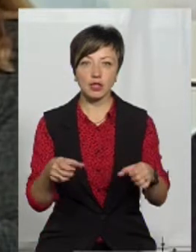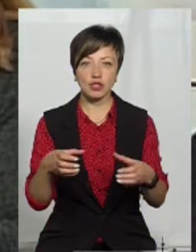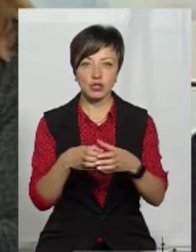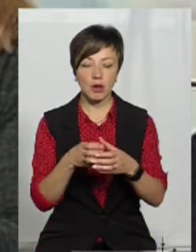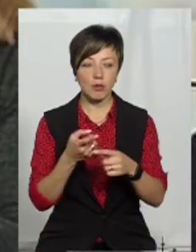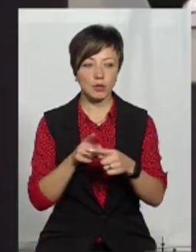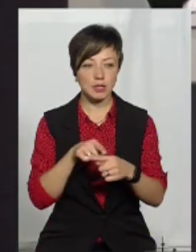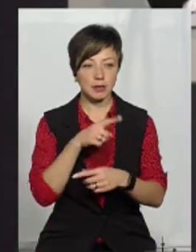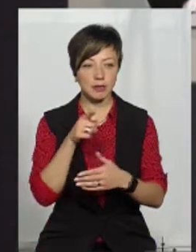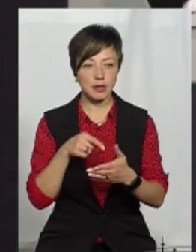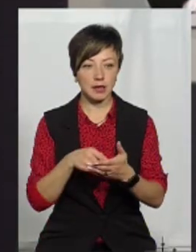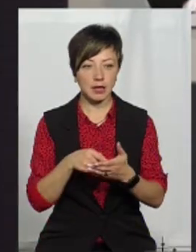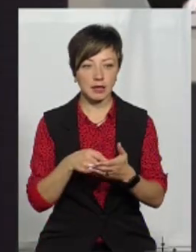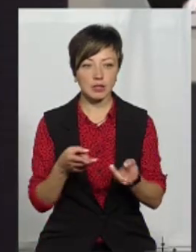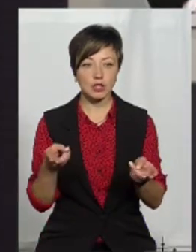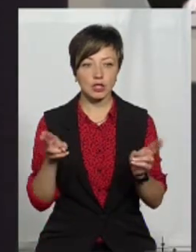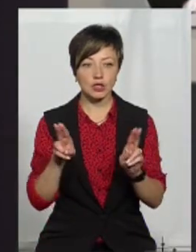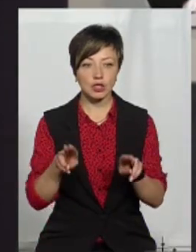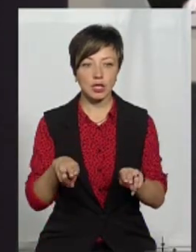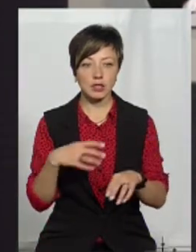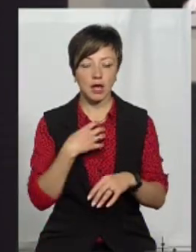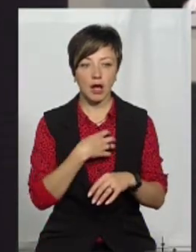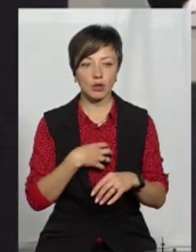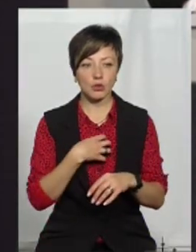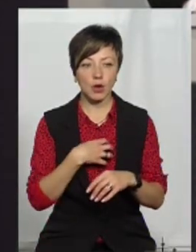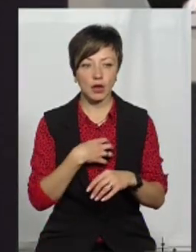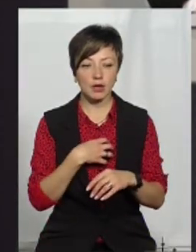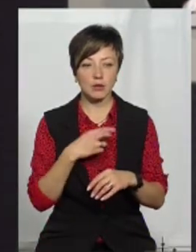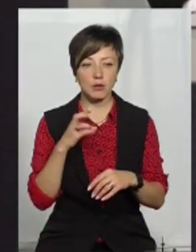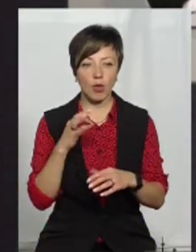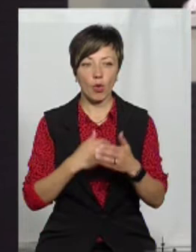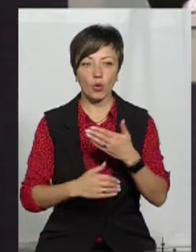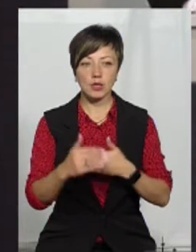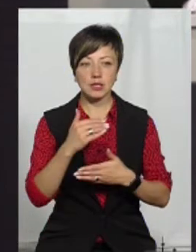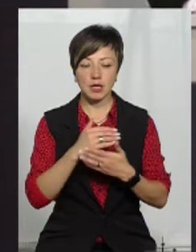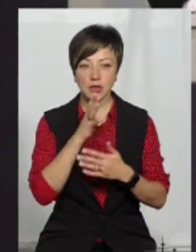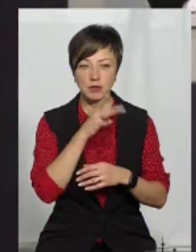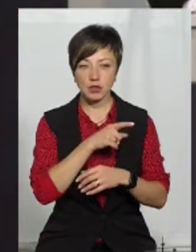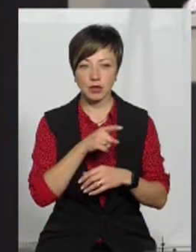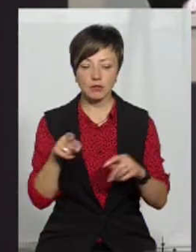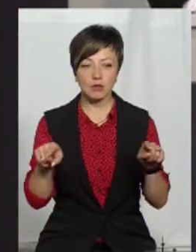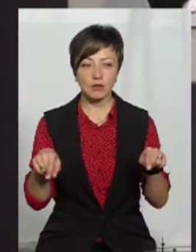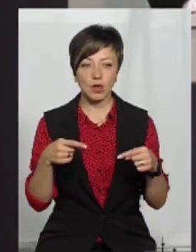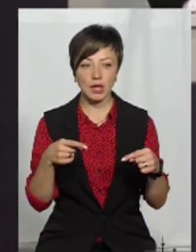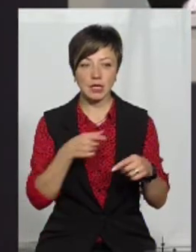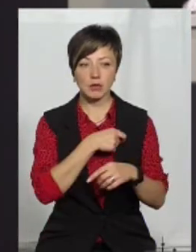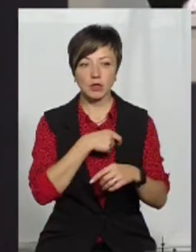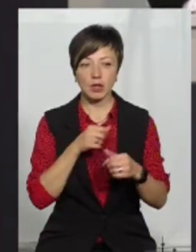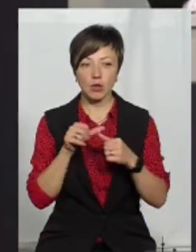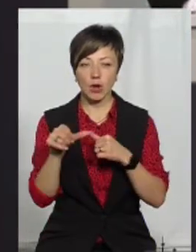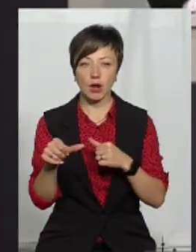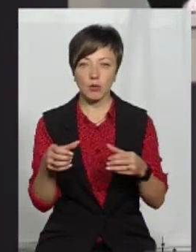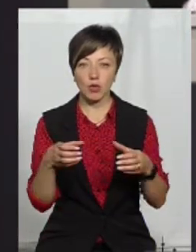цих питаннях. І питання залишається все ж таки актуальним, тому що десь останнім часом створили депутати окрему групу депутатську,